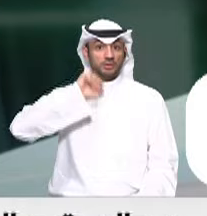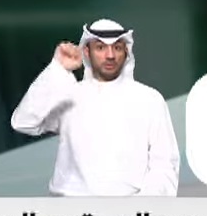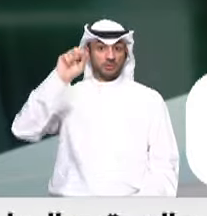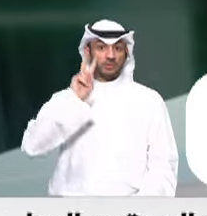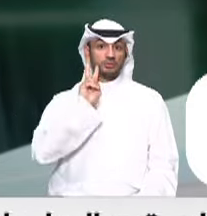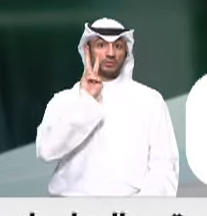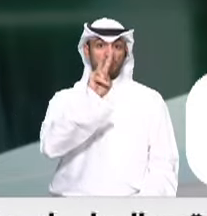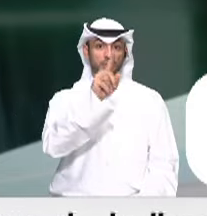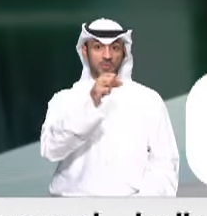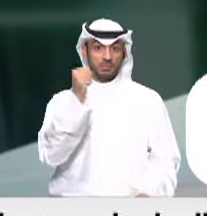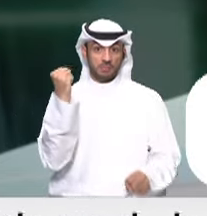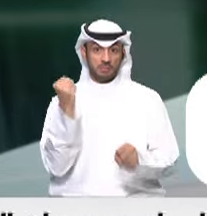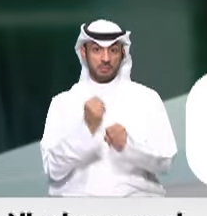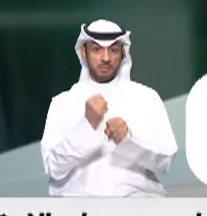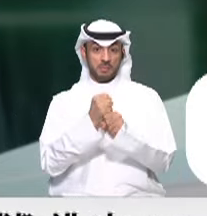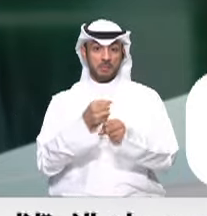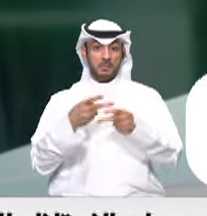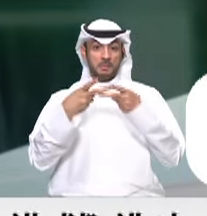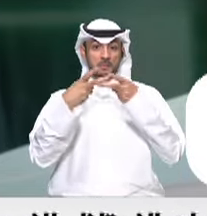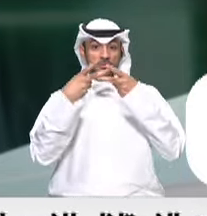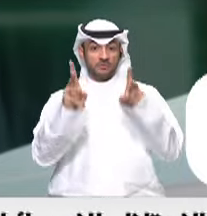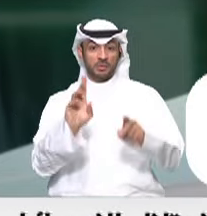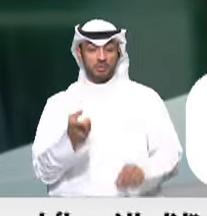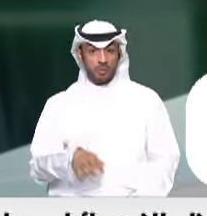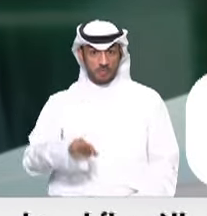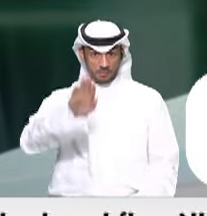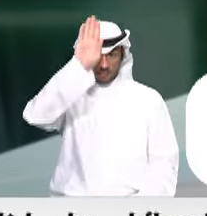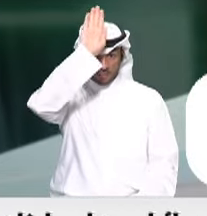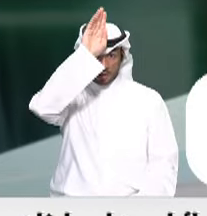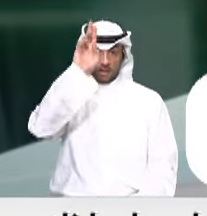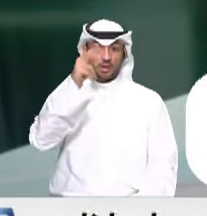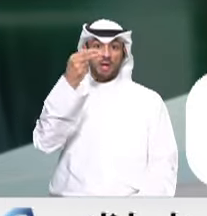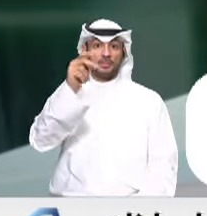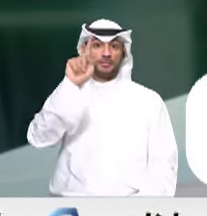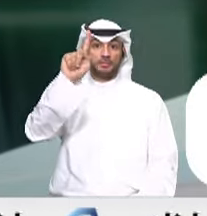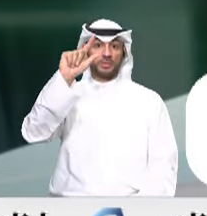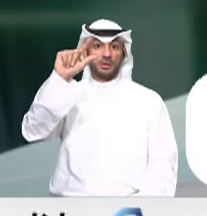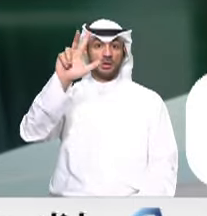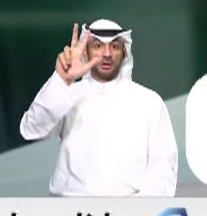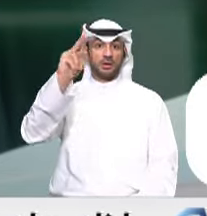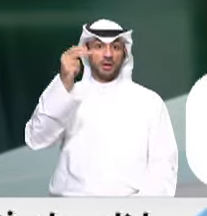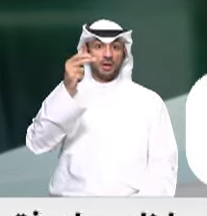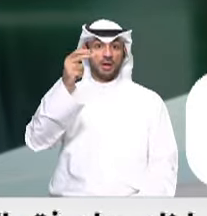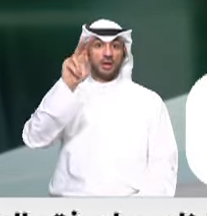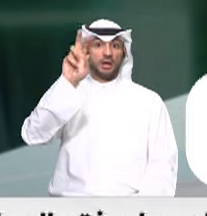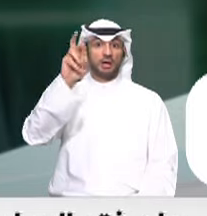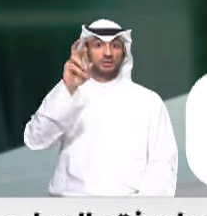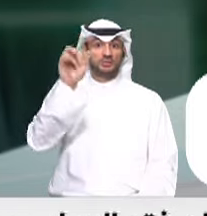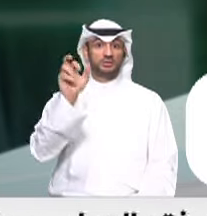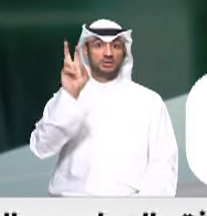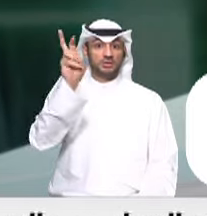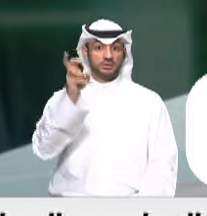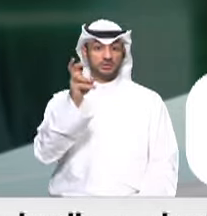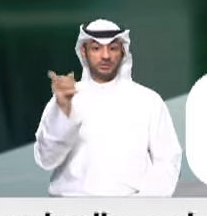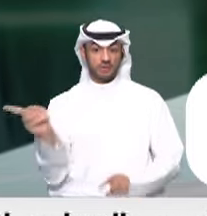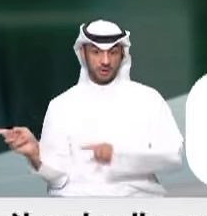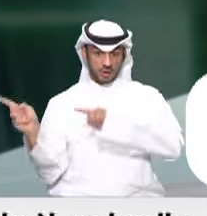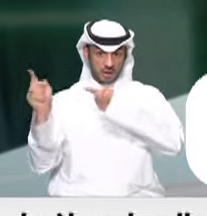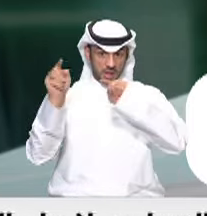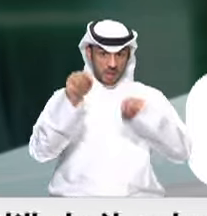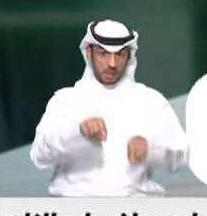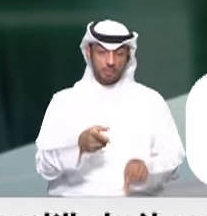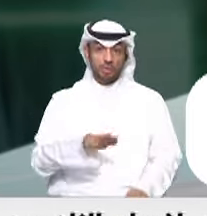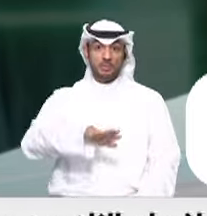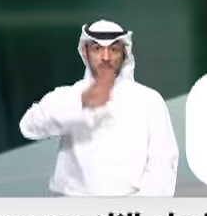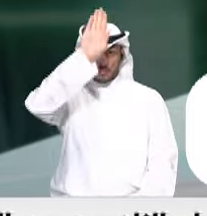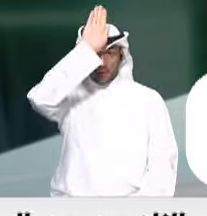لوطن أصل مجده الملك المؤسس عبد العزيز بن عبد الرحمن آل سعود، ويحمل رايته خادم الحرمين الشريفين الملك سلمان